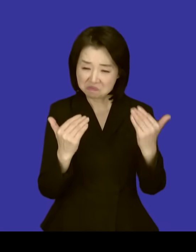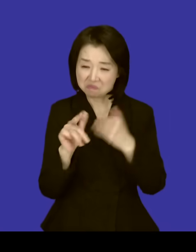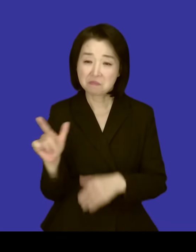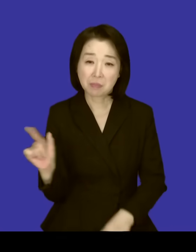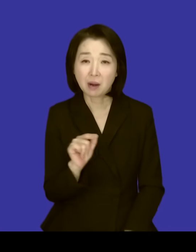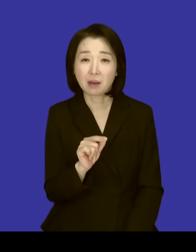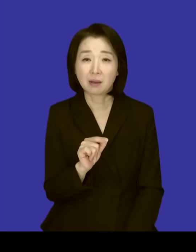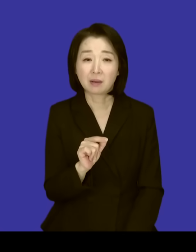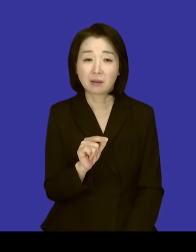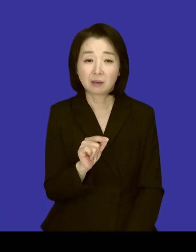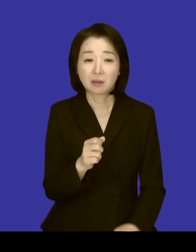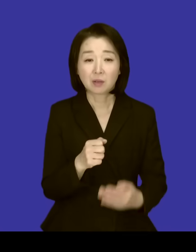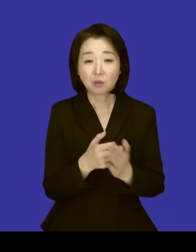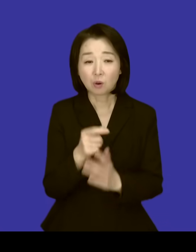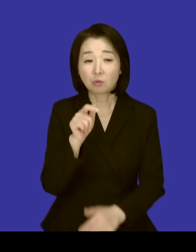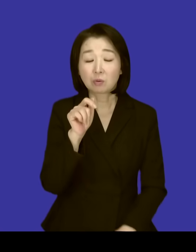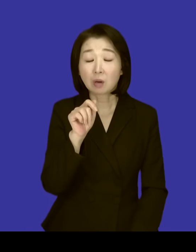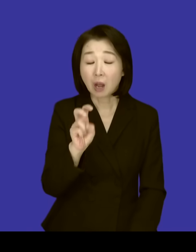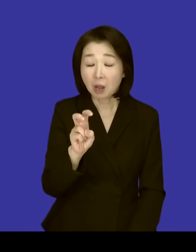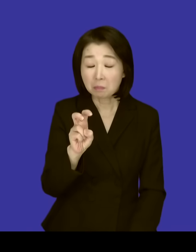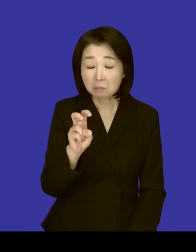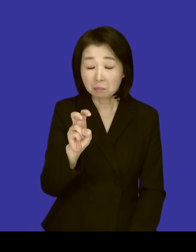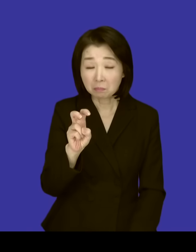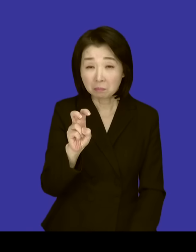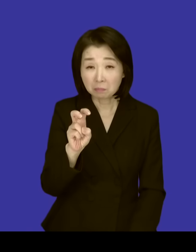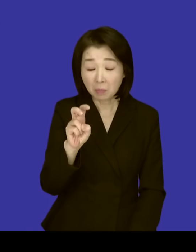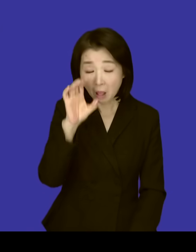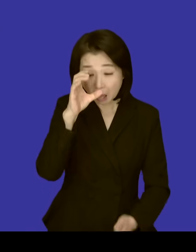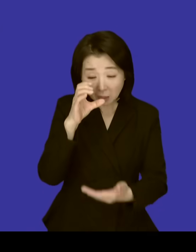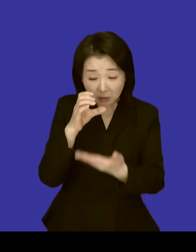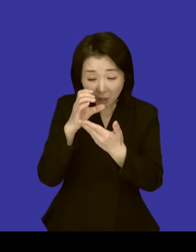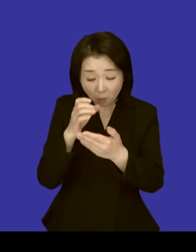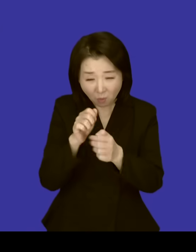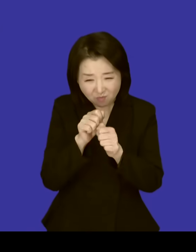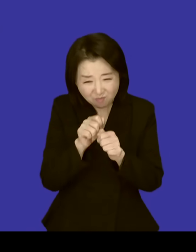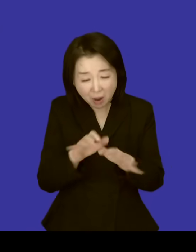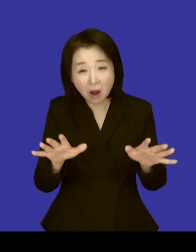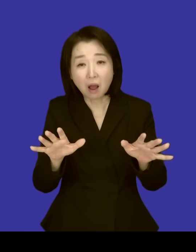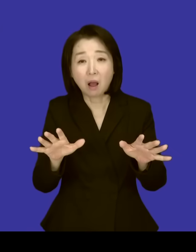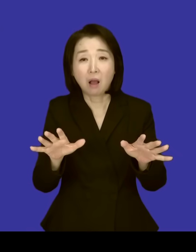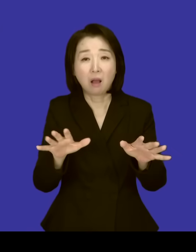빠르다 보니까 이제 암세포 같은 경우도 그렇죠. 성장이 같이 빠르거든요. 자라죠. 네,